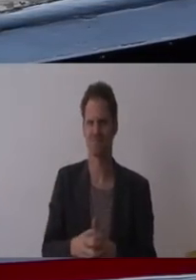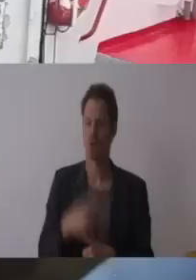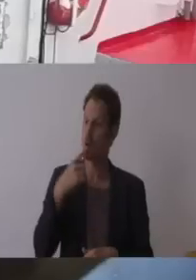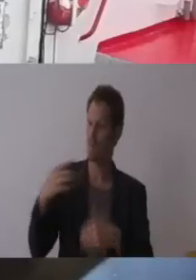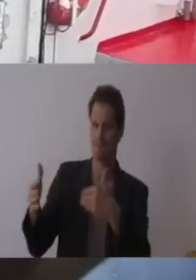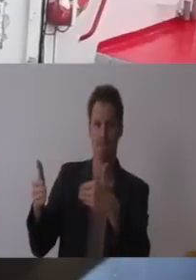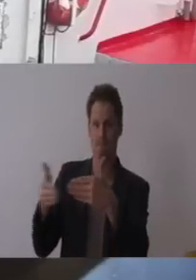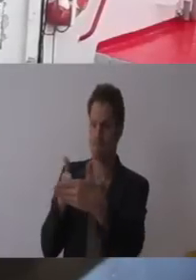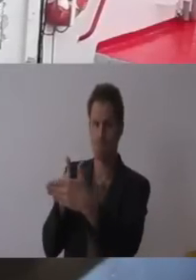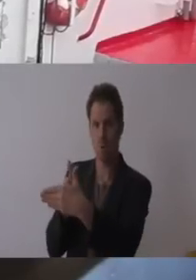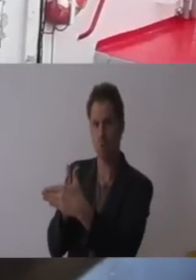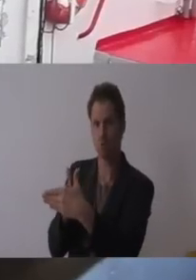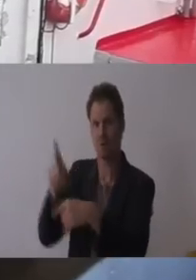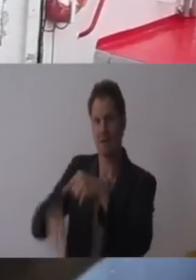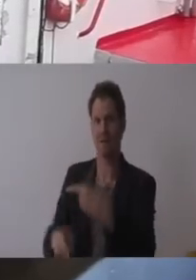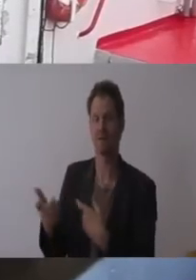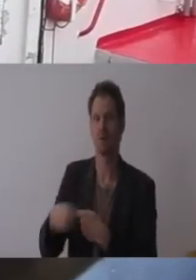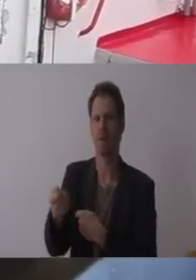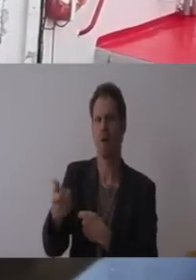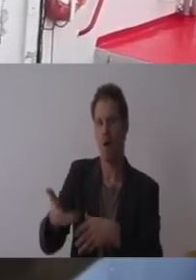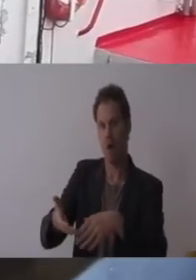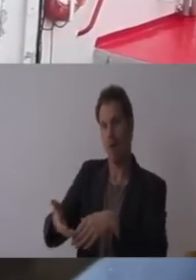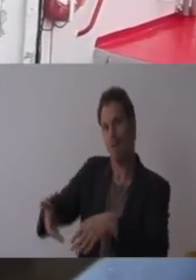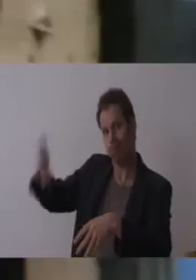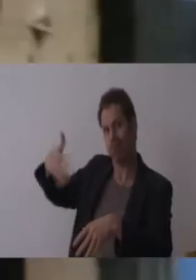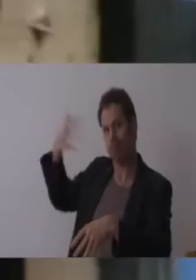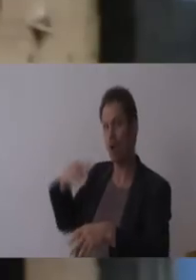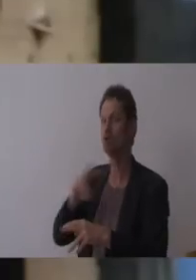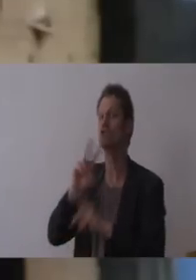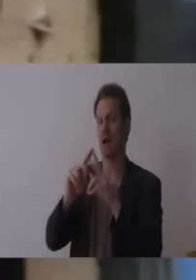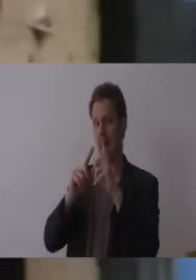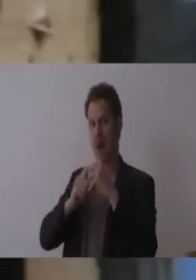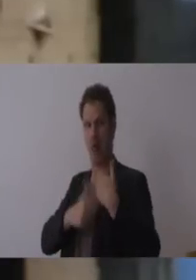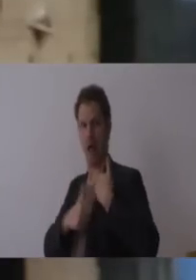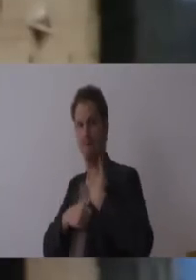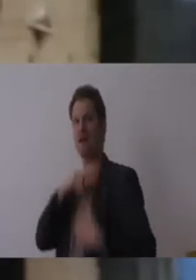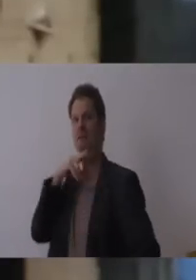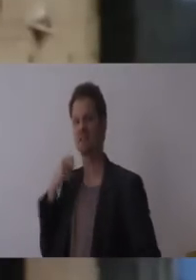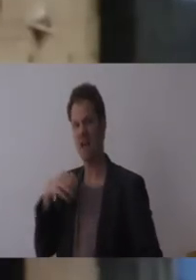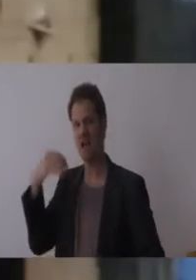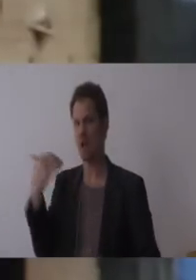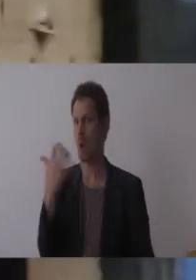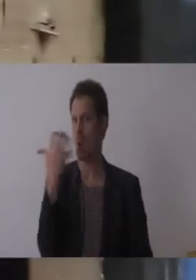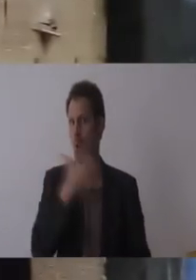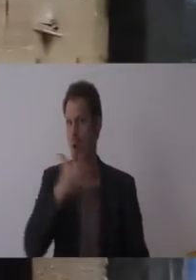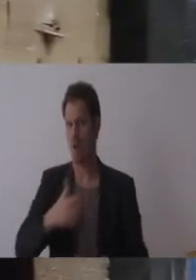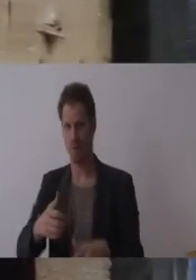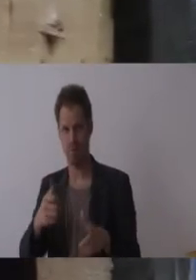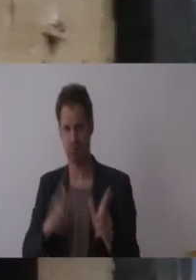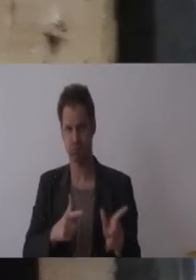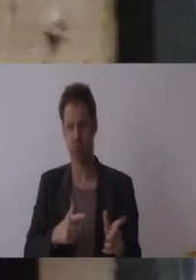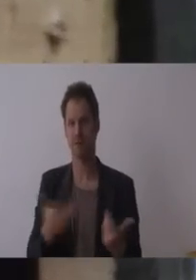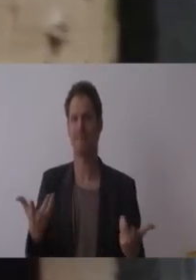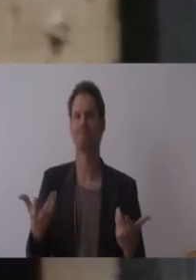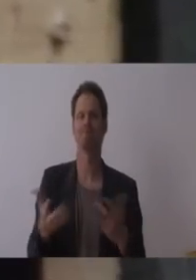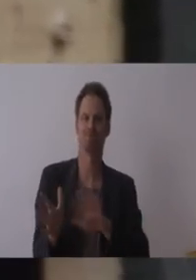illégal. Les tentatives précédentes de mettre fin à ce blocage ont été violemment stoppées par l'armée israélienne qui a repoussé les bateaux dans